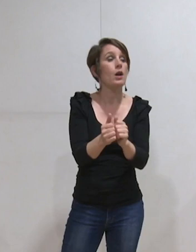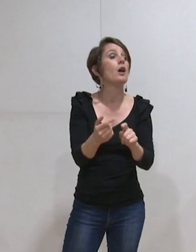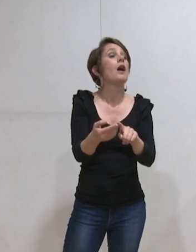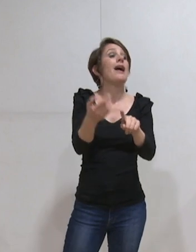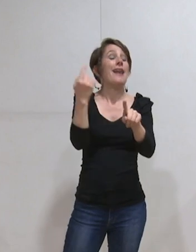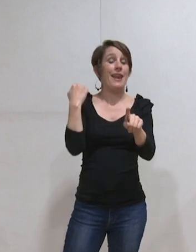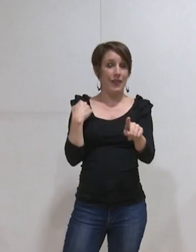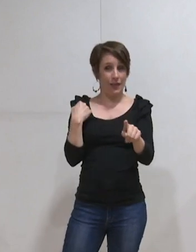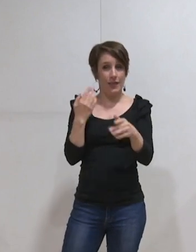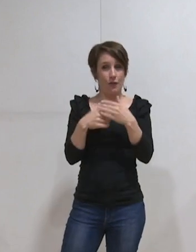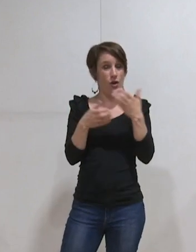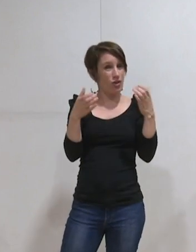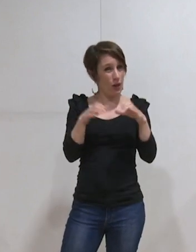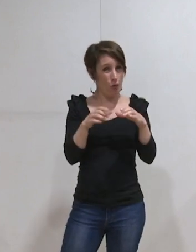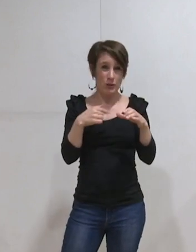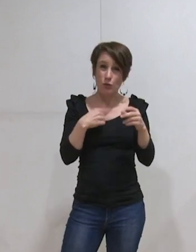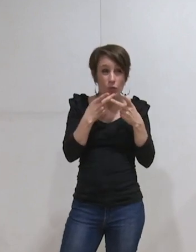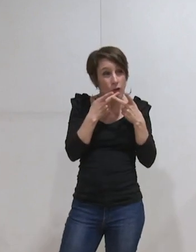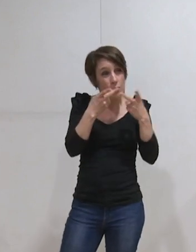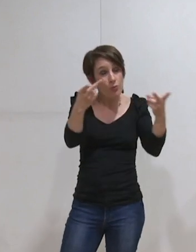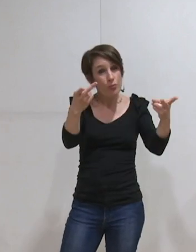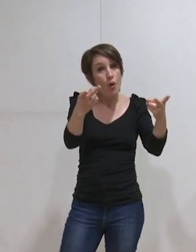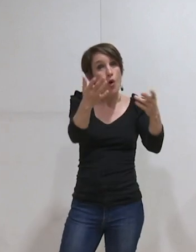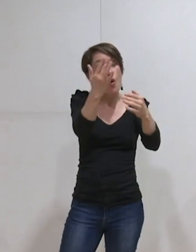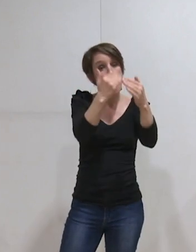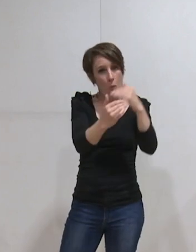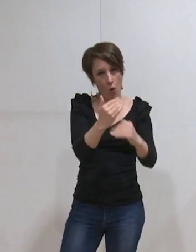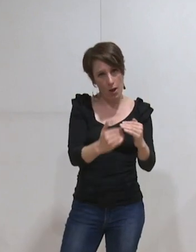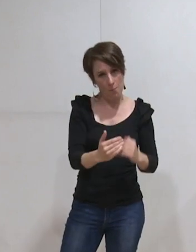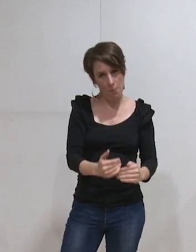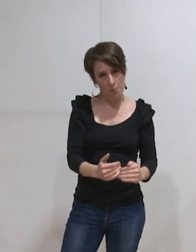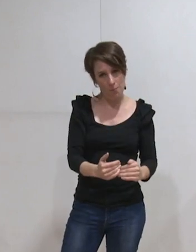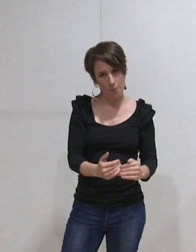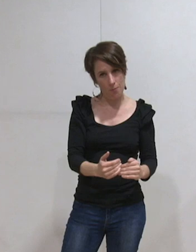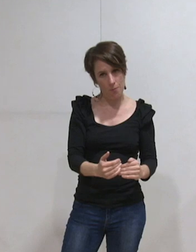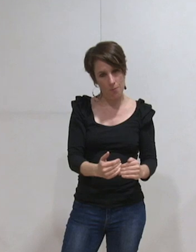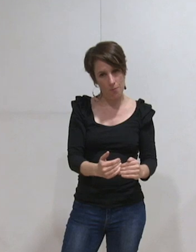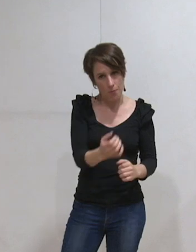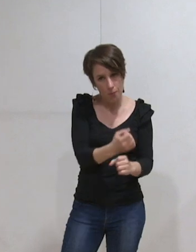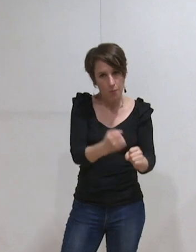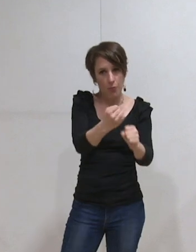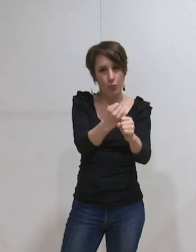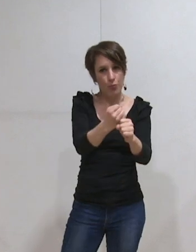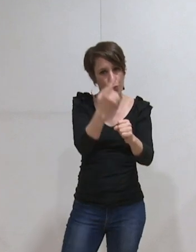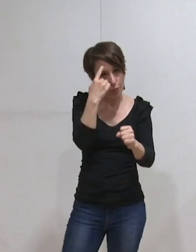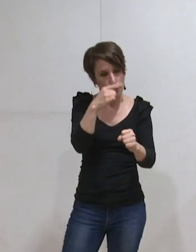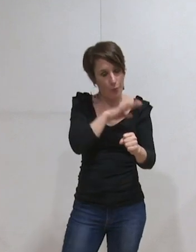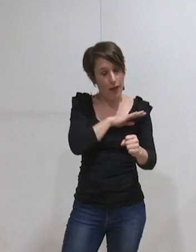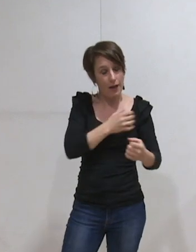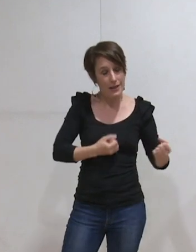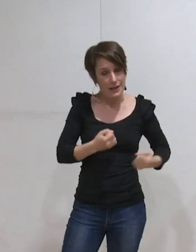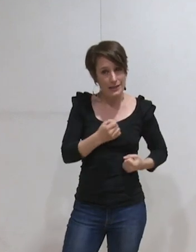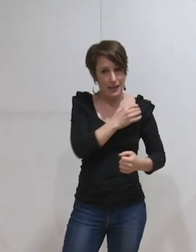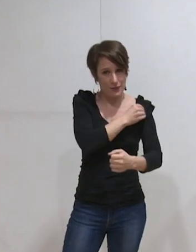commission le programme mise en place par le service des sport et moi-même en